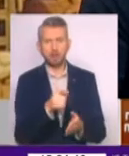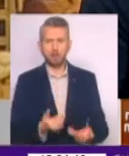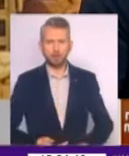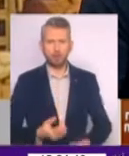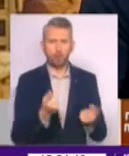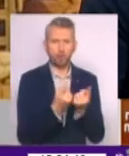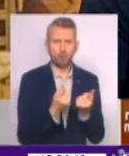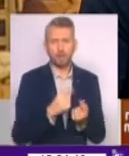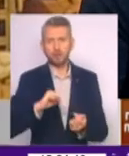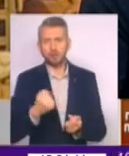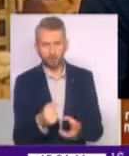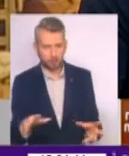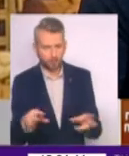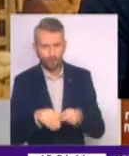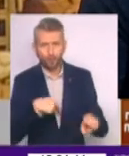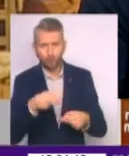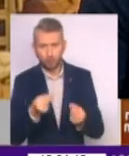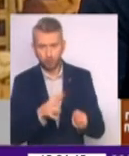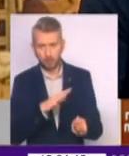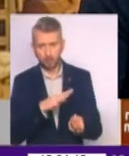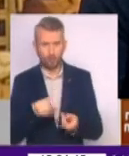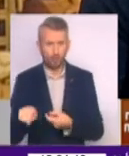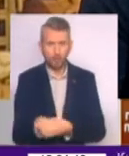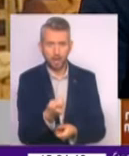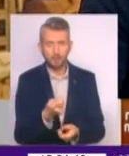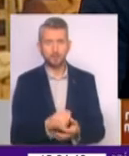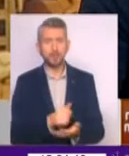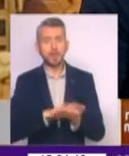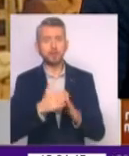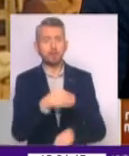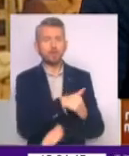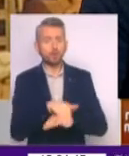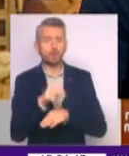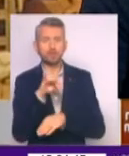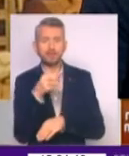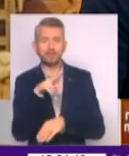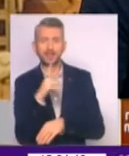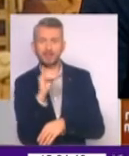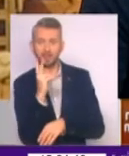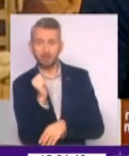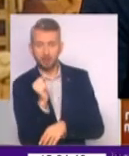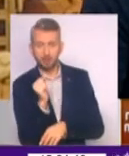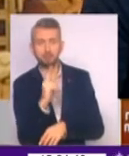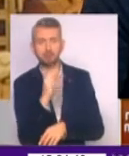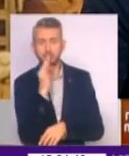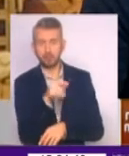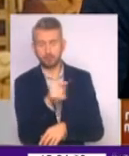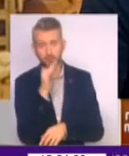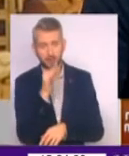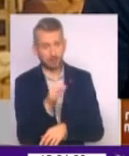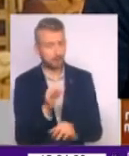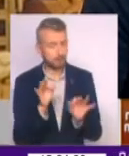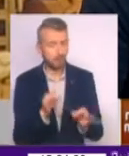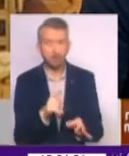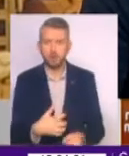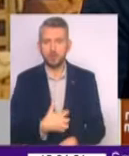якими я спільно грав в футбол, в хокей. Стан вулиці Чистяківської, як вірно зазначила пані Вероніко, він жахливий. Він